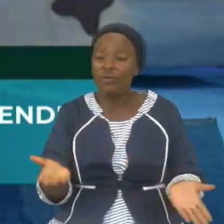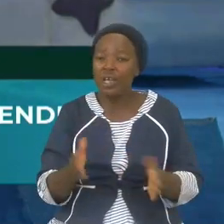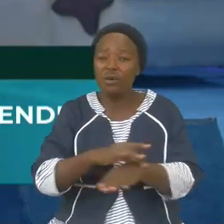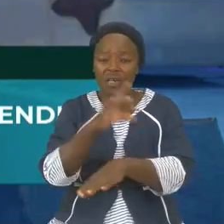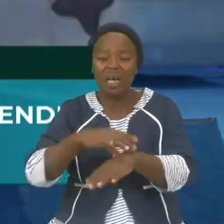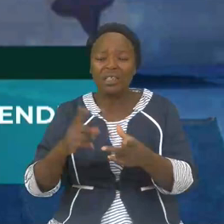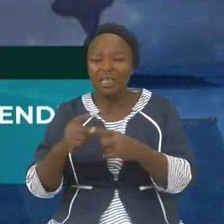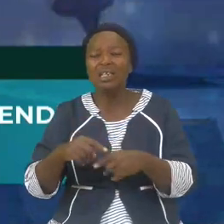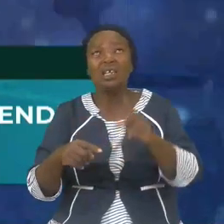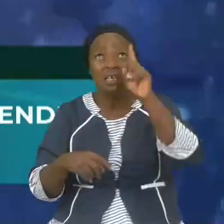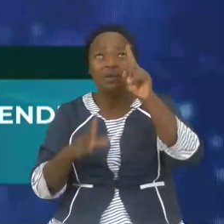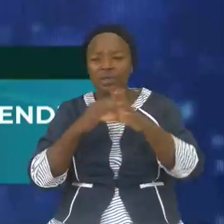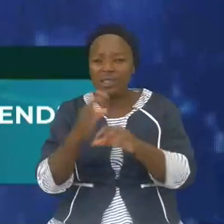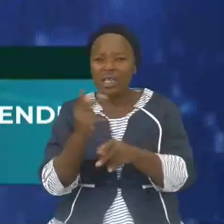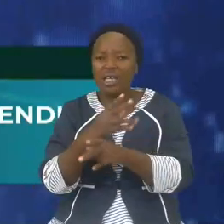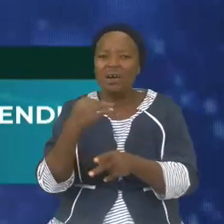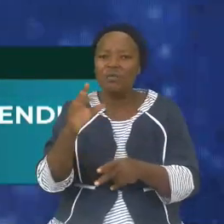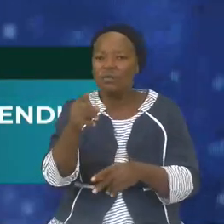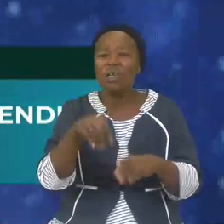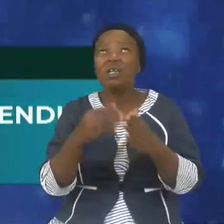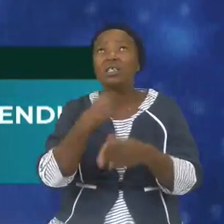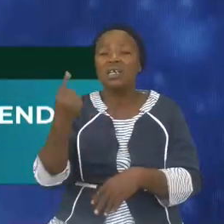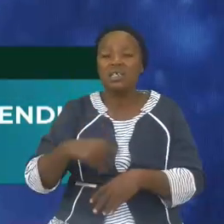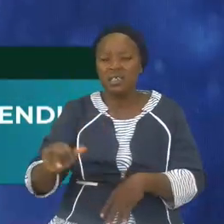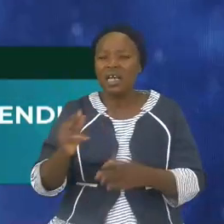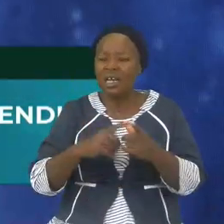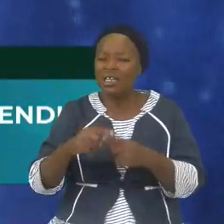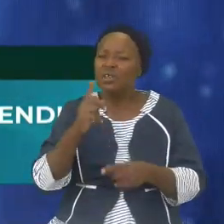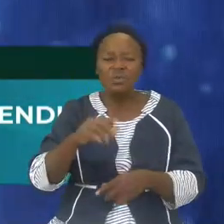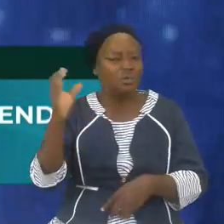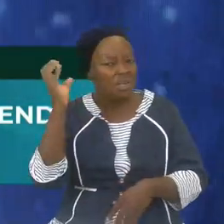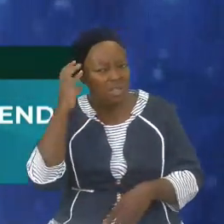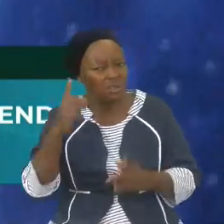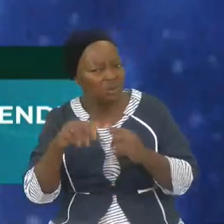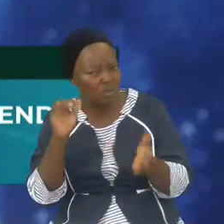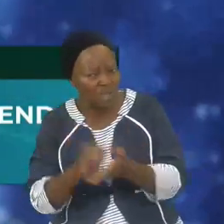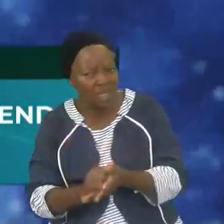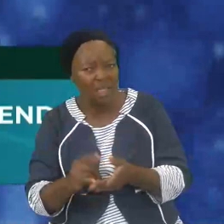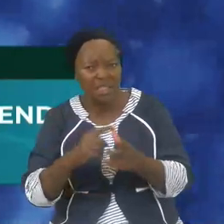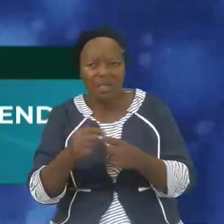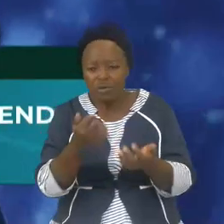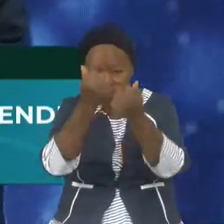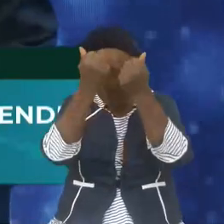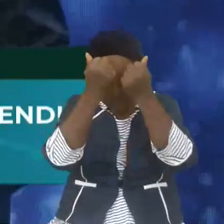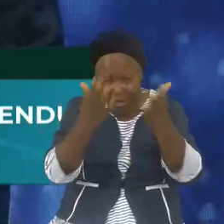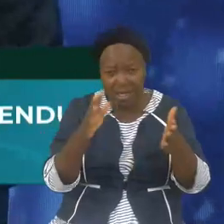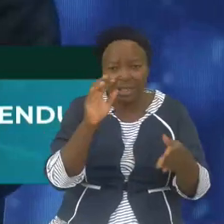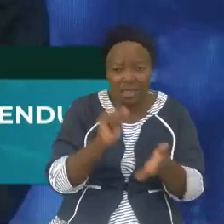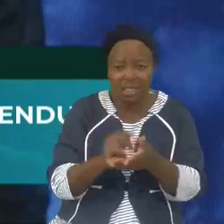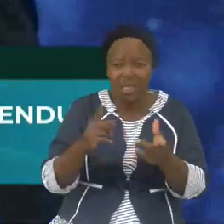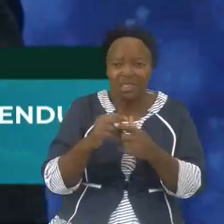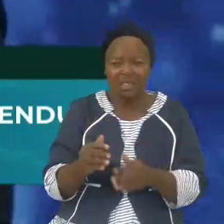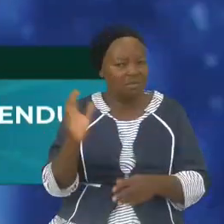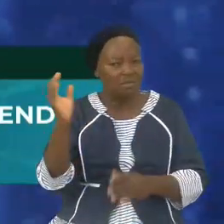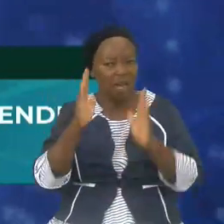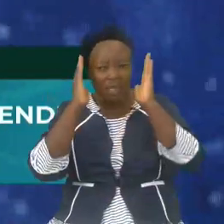de toi ici sur terre. Et va prendre soin de toi à l'Éternel. Si tu écoutes cela, si tu prêtes attention,